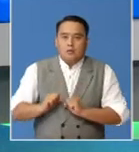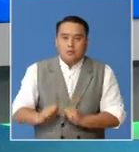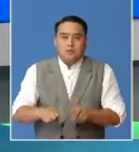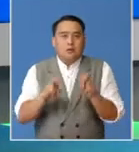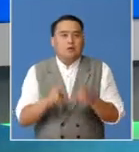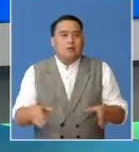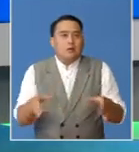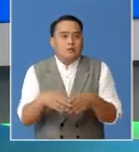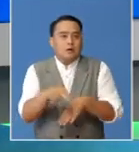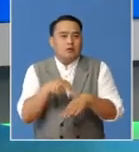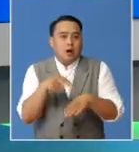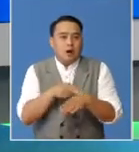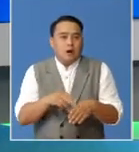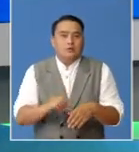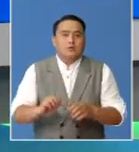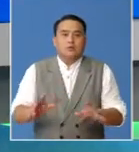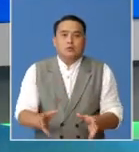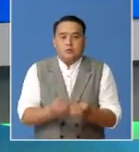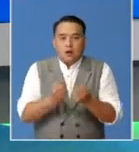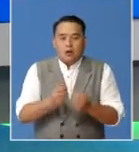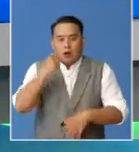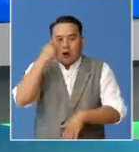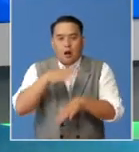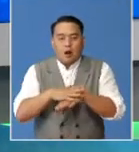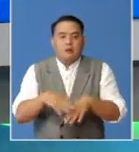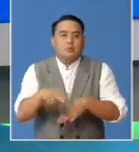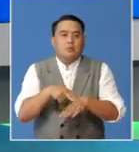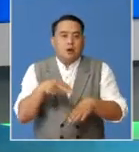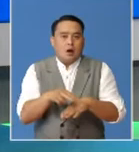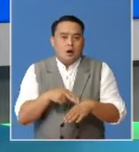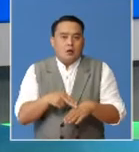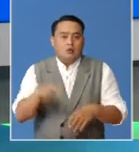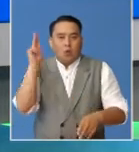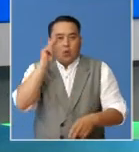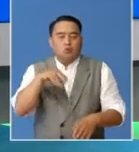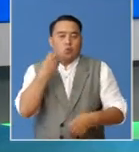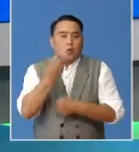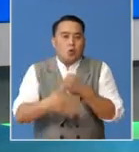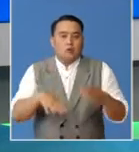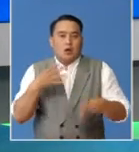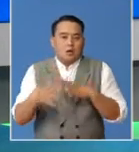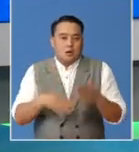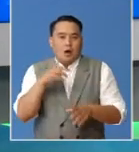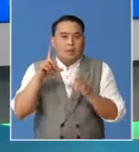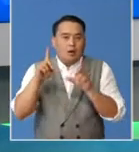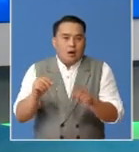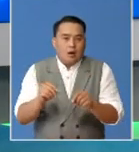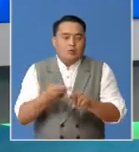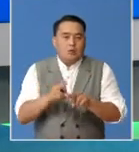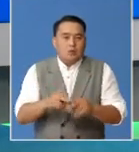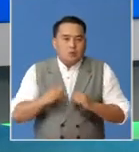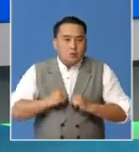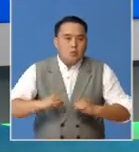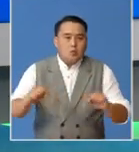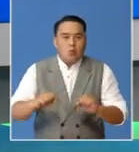жасақ қызметкерлері қайтарды. Бүгін облыс әкімі Амандық Баталов облыстық ішкі істер департаментінің оқу-жаттығу орталығына барды. Сол оқиғада ерлік